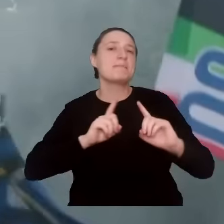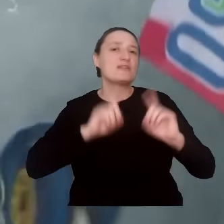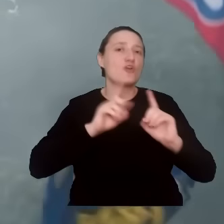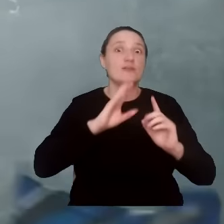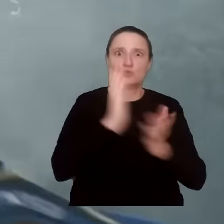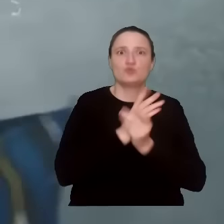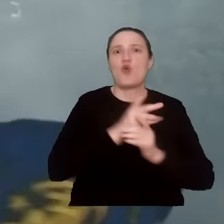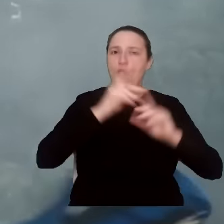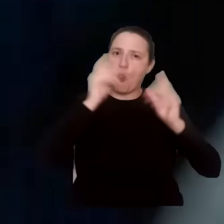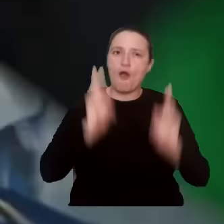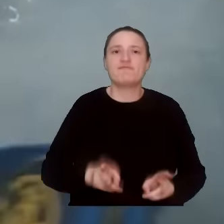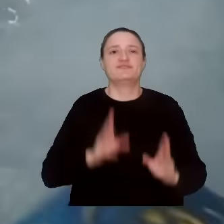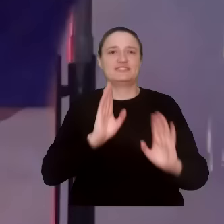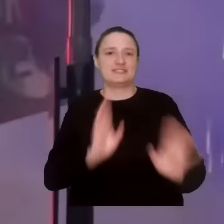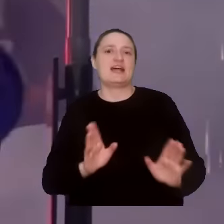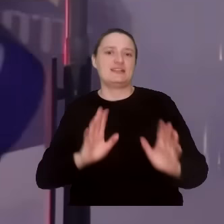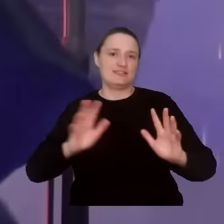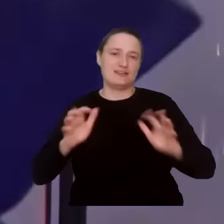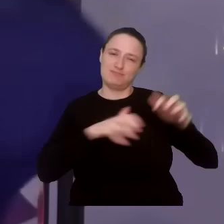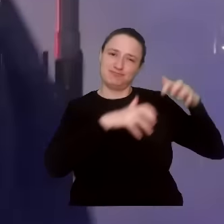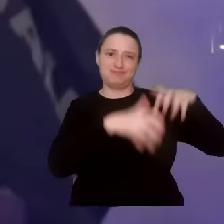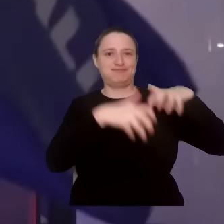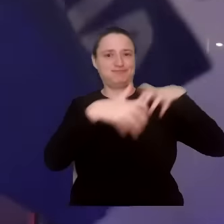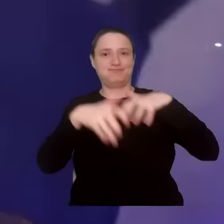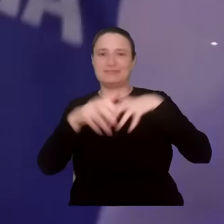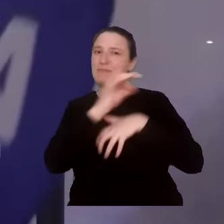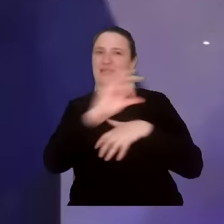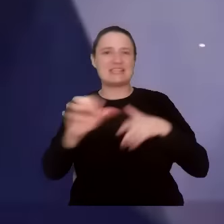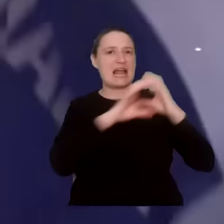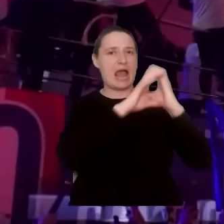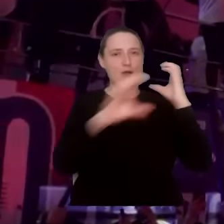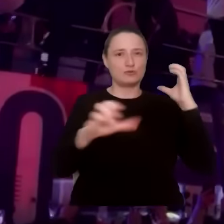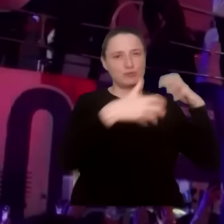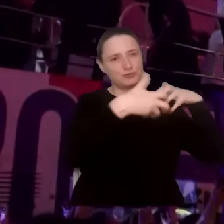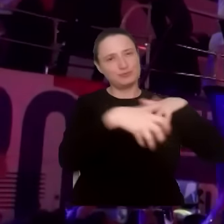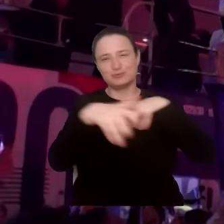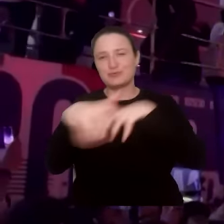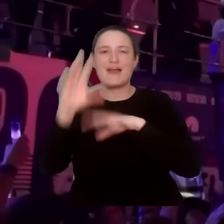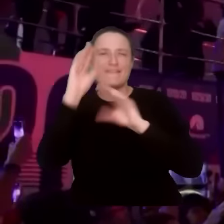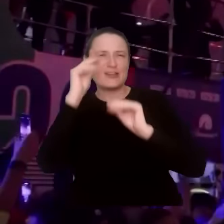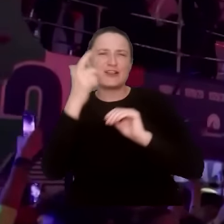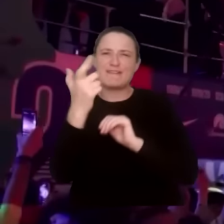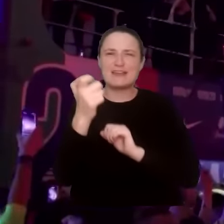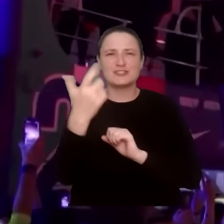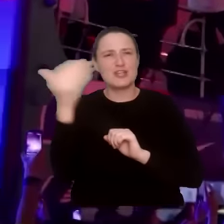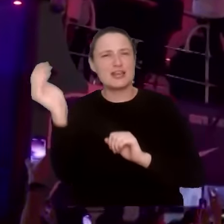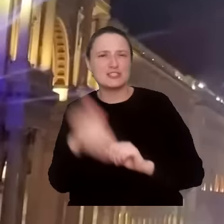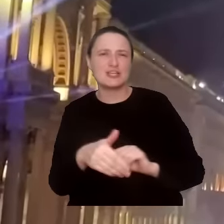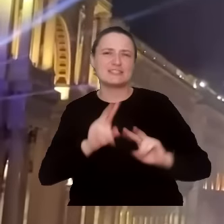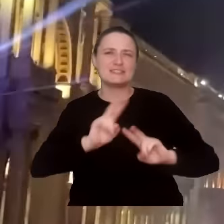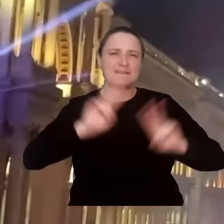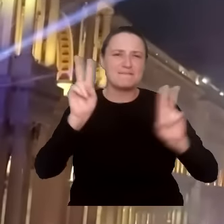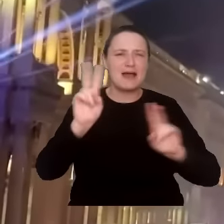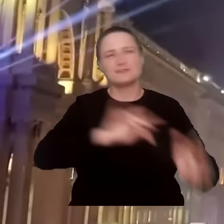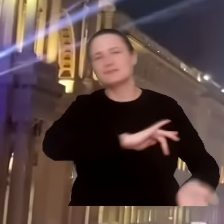której piłkarze Nerazzurich przejechali ulicami miasta w specjalnie przygotowanych autobusach. Wieczorem blisko 200 tysięcy fanów przeniosło się na Piazza Duomo,